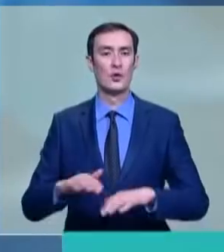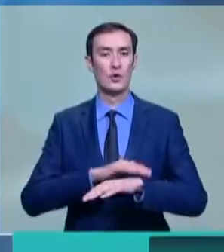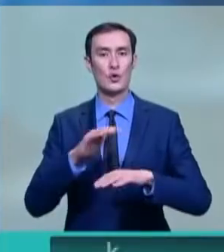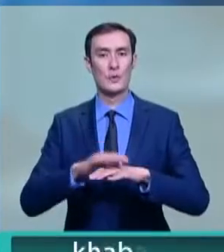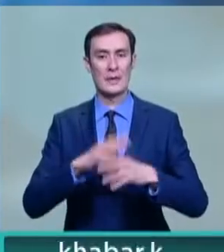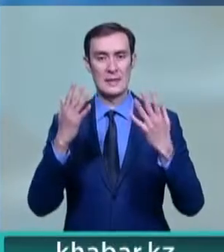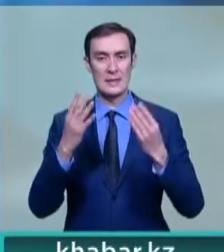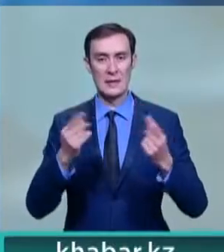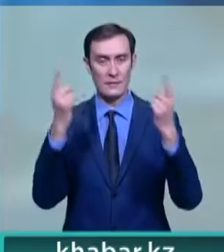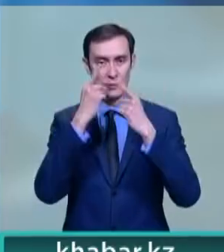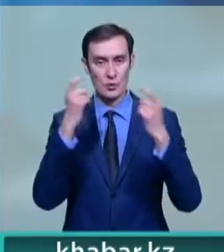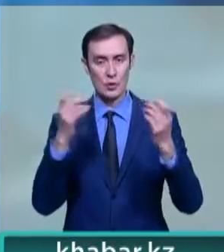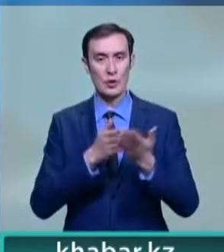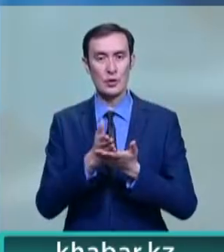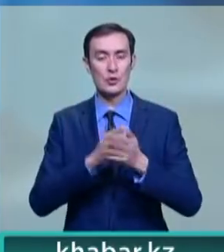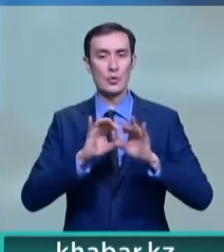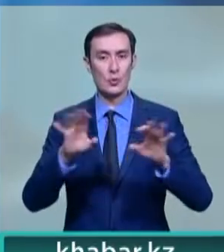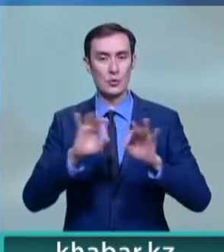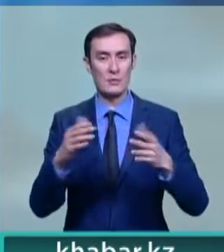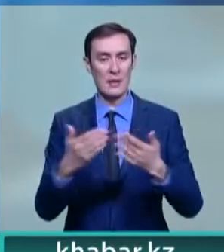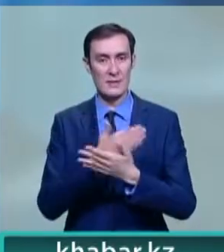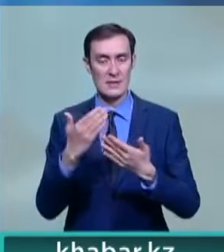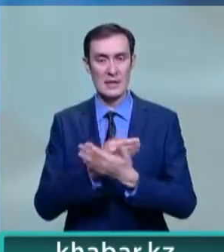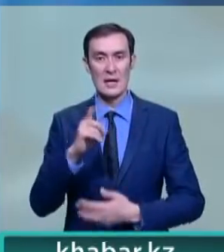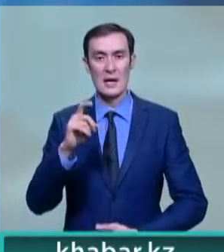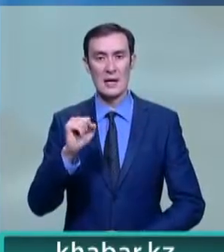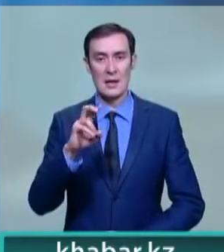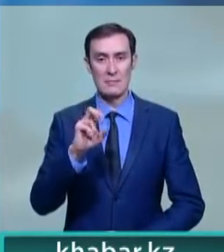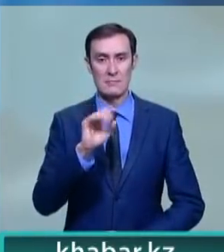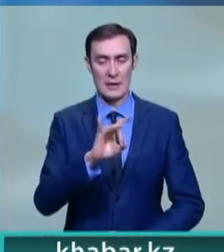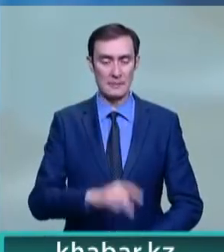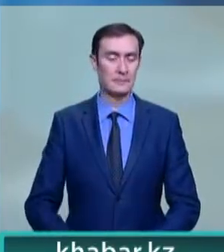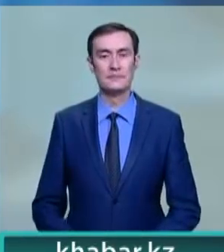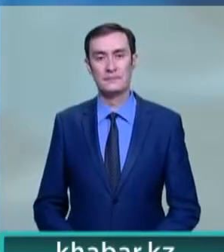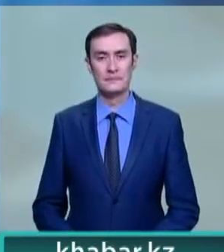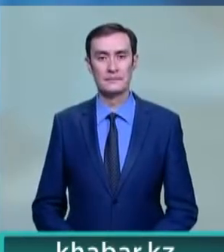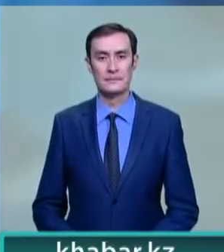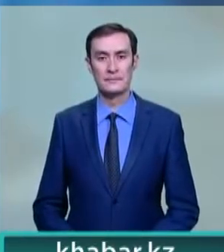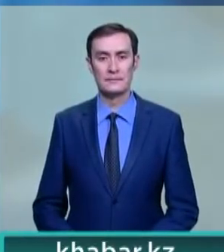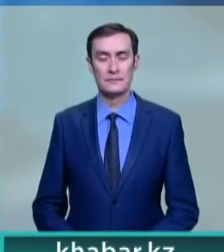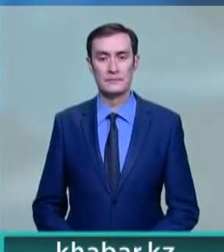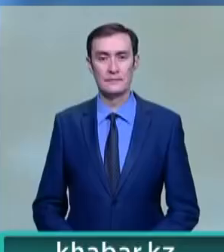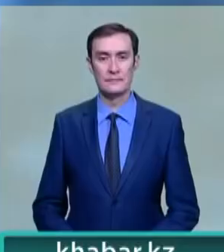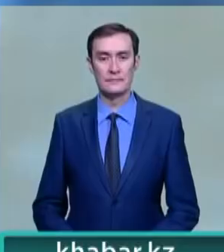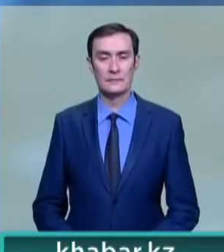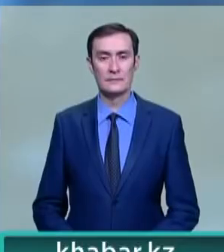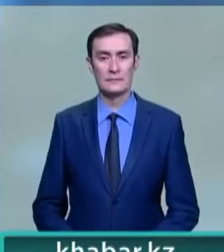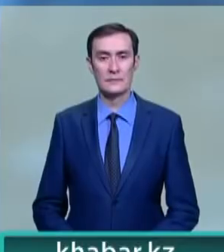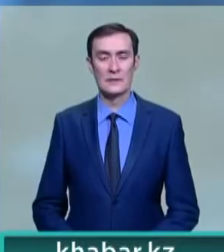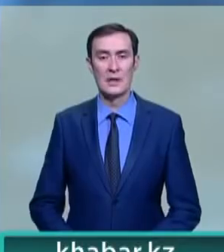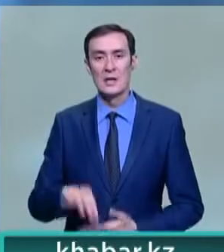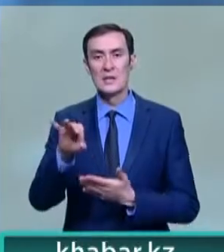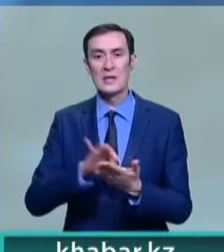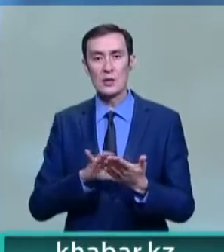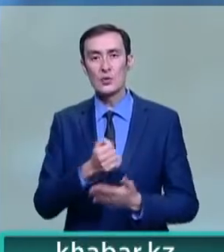Здравствуйте, в эфире информационная служба новостей телеканала «Хабар». В студии Жанна Ситхан, сурдоперевод обеспечивает Хасан Исраилов.